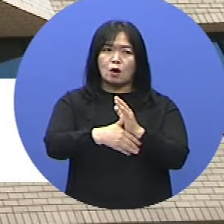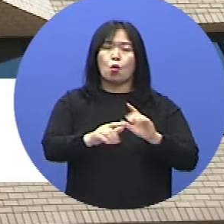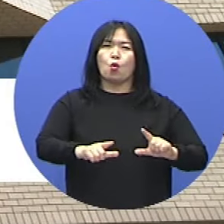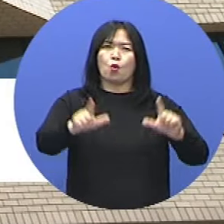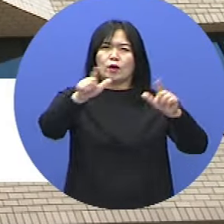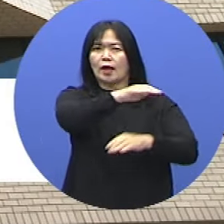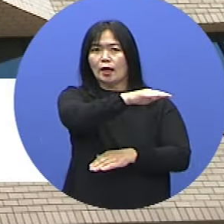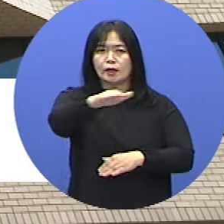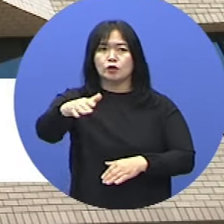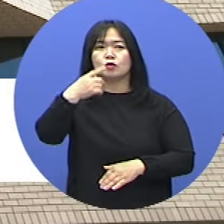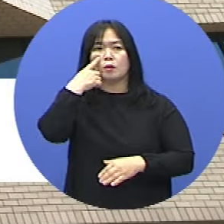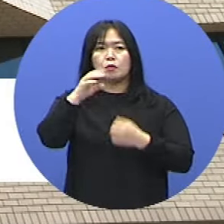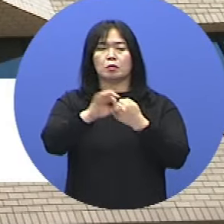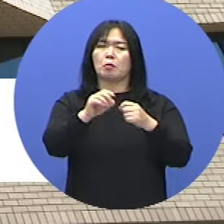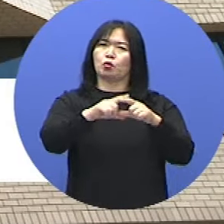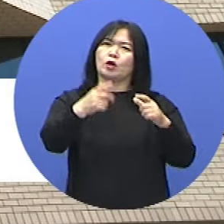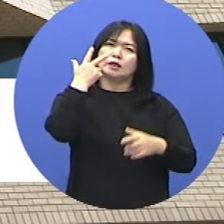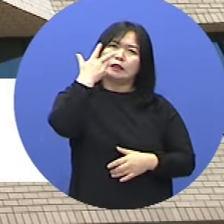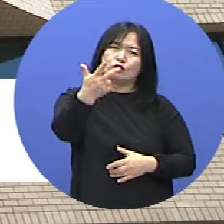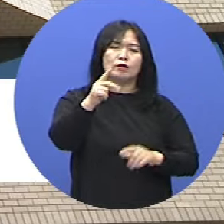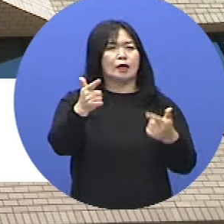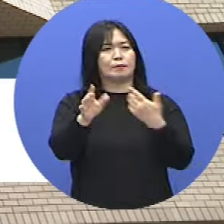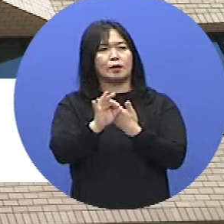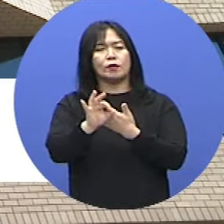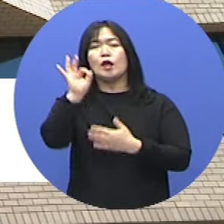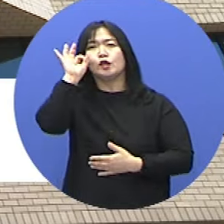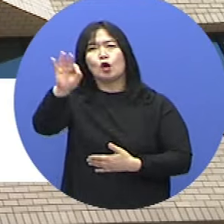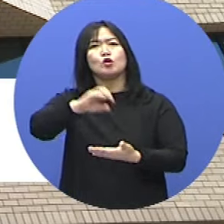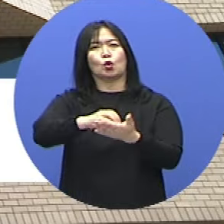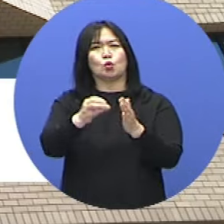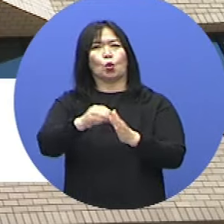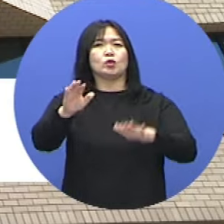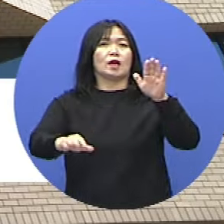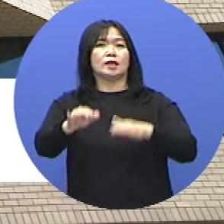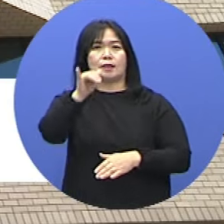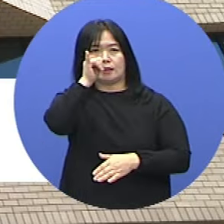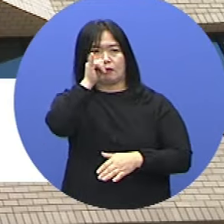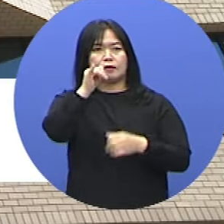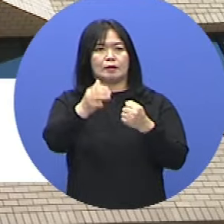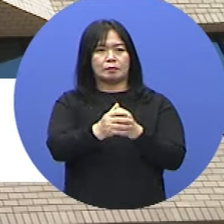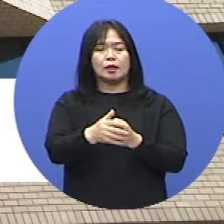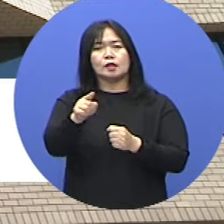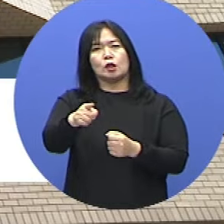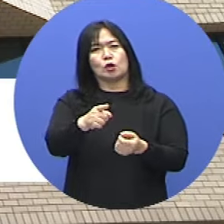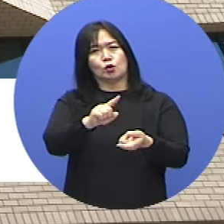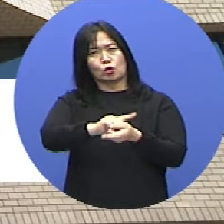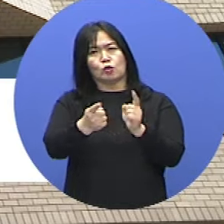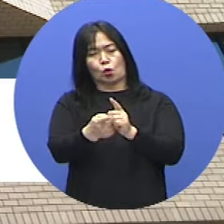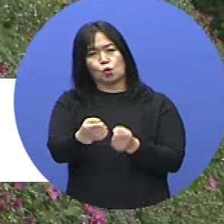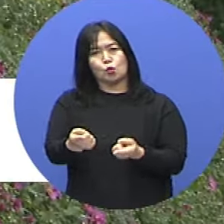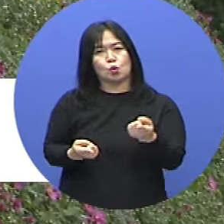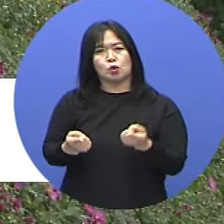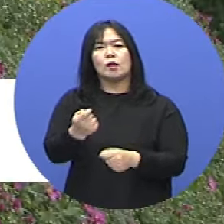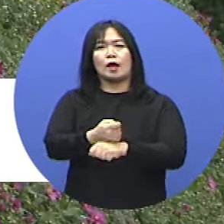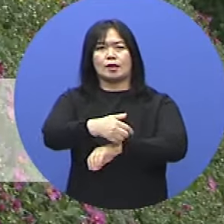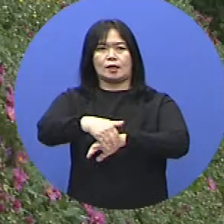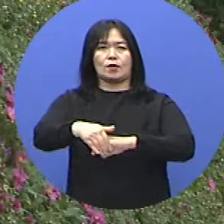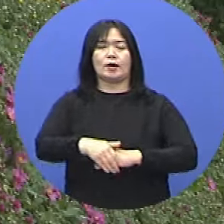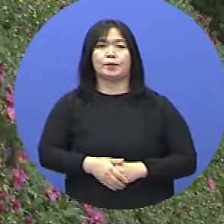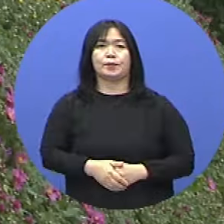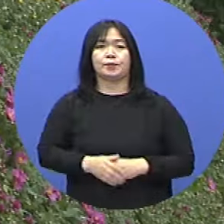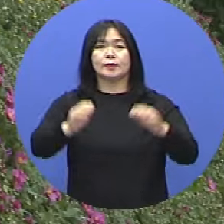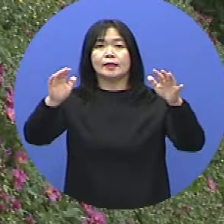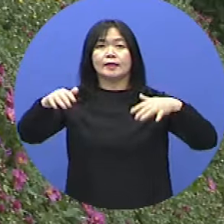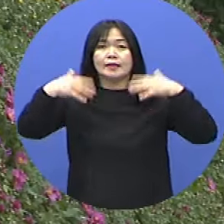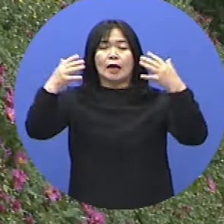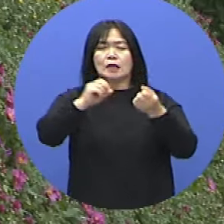올해 기준으로 보면 주일에서 열흘 정도 차이가 있더라고요 그래서 그 시기를 조금 더 뒤쪽으로 가을